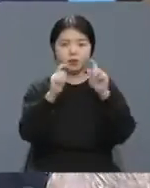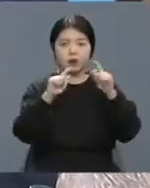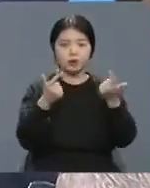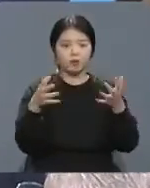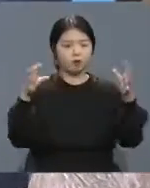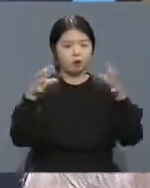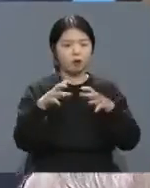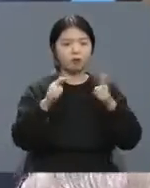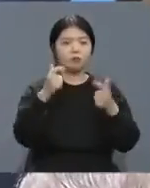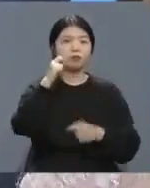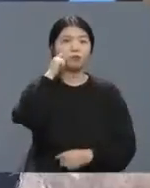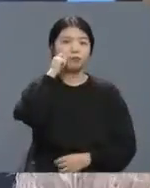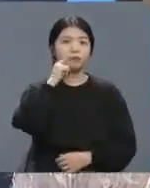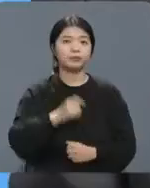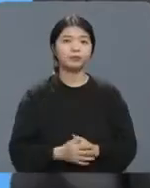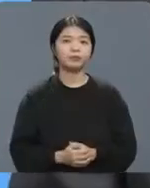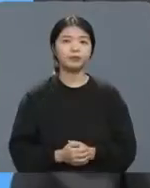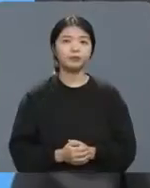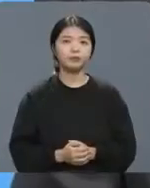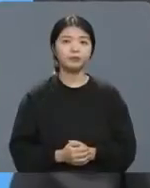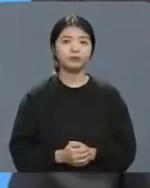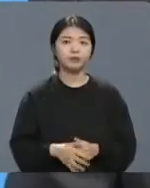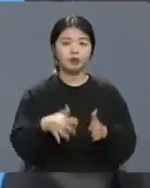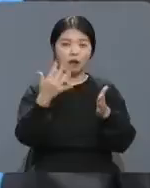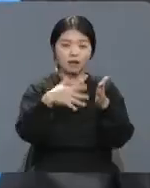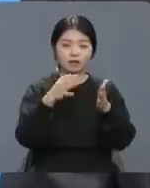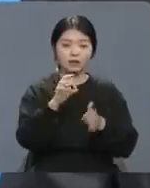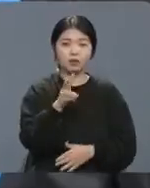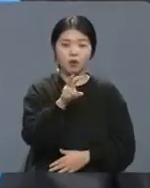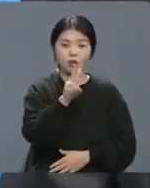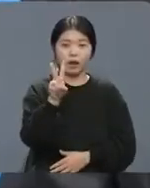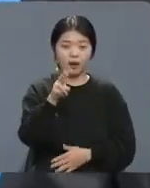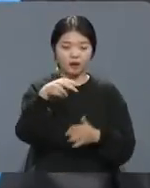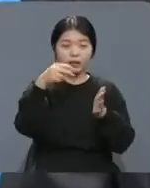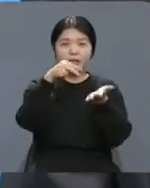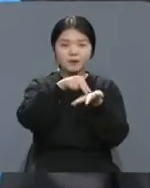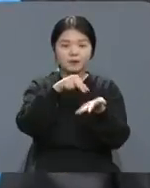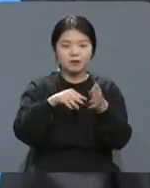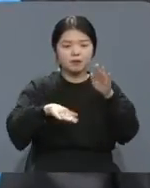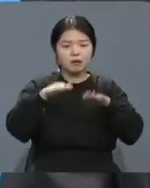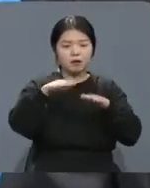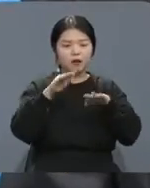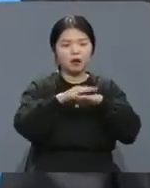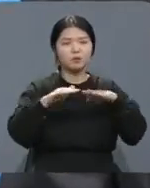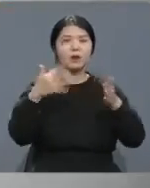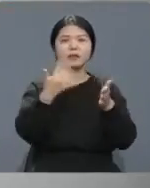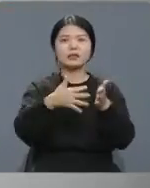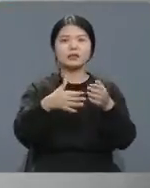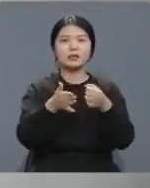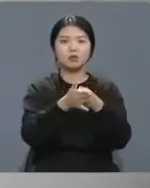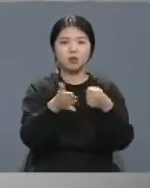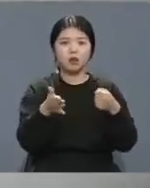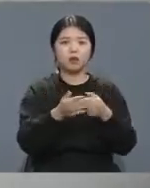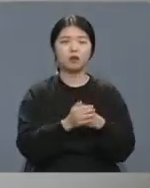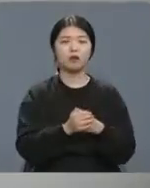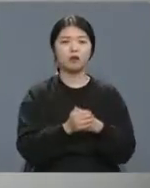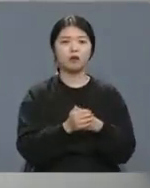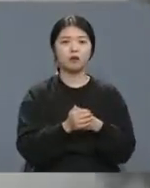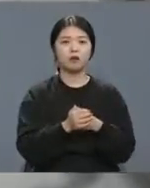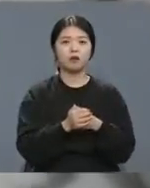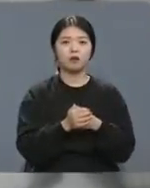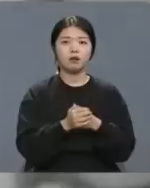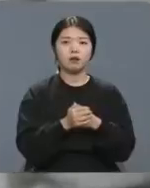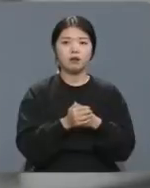포함되지 않았습니다 아직 여야 간의 입장 차이가 다 해소된 것은 아니기 때문에 어 대우